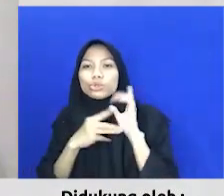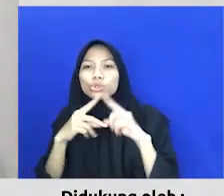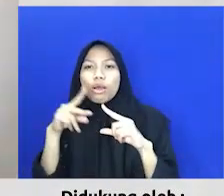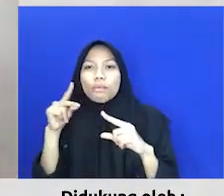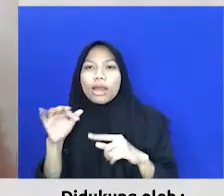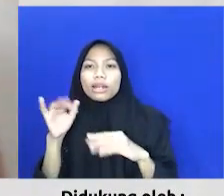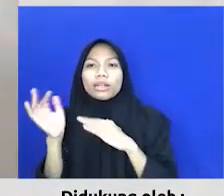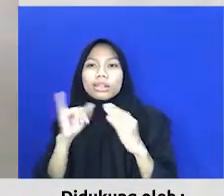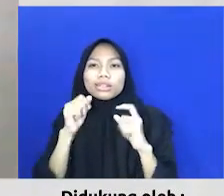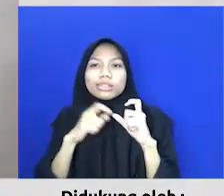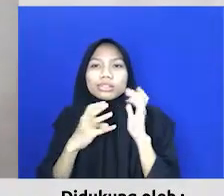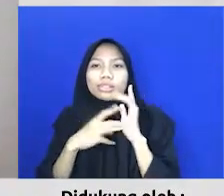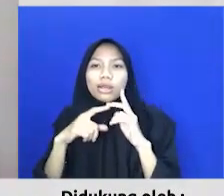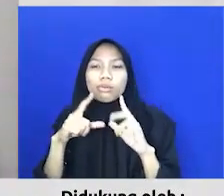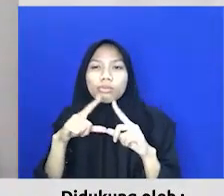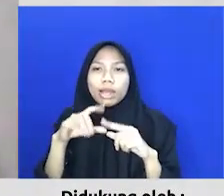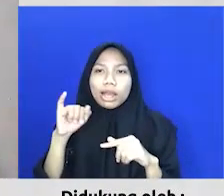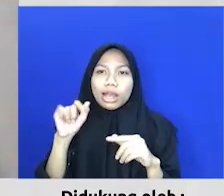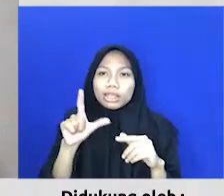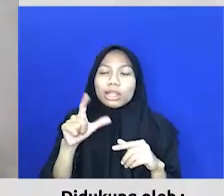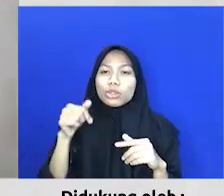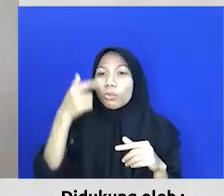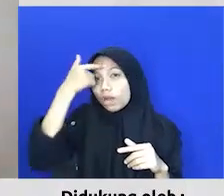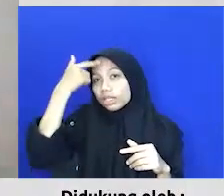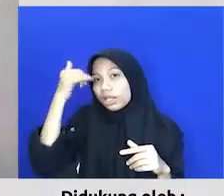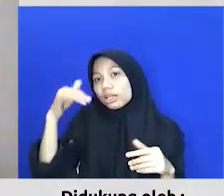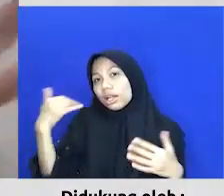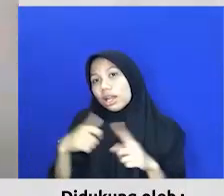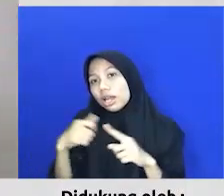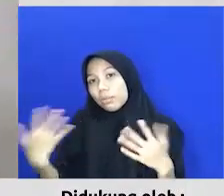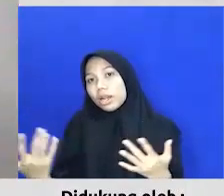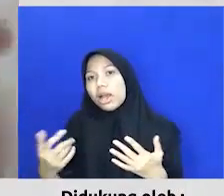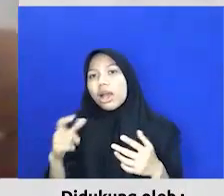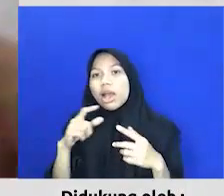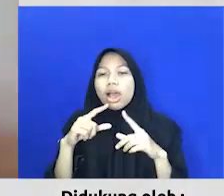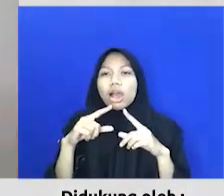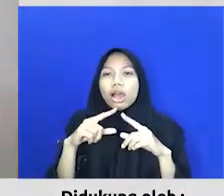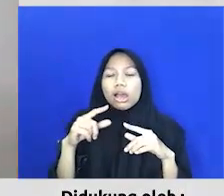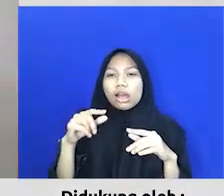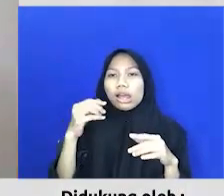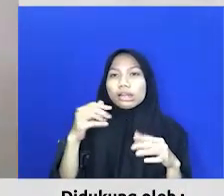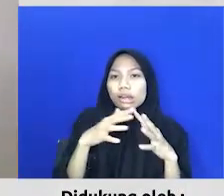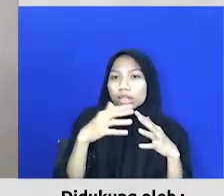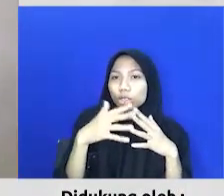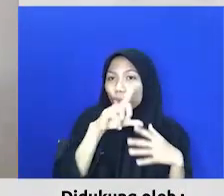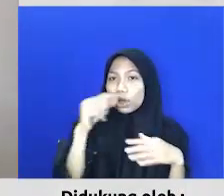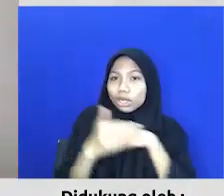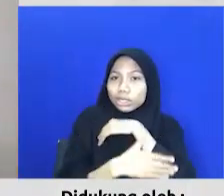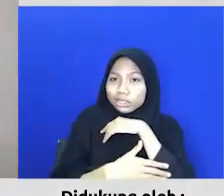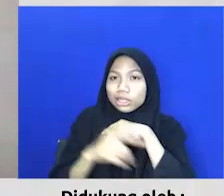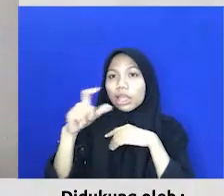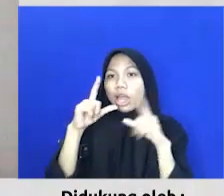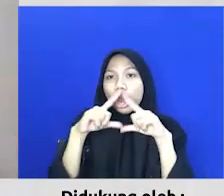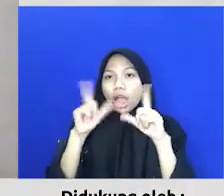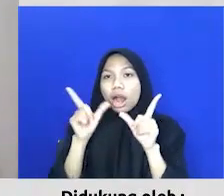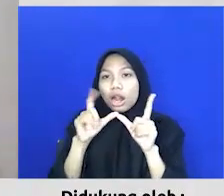gitu ya kan. Jadi memang nggak heran juga sih kalau bisa ditemukan jejak keklasikan itu sebenarnya gitu ya, karena